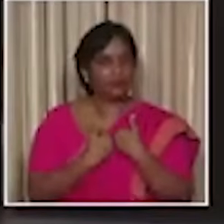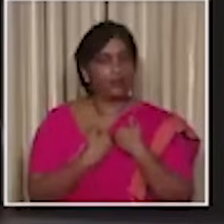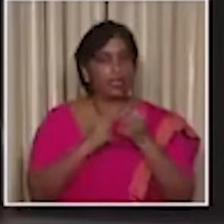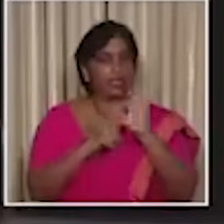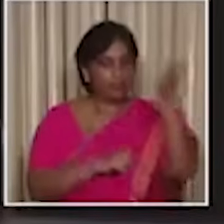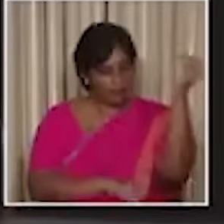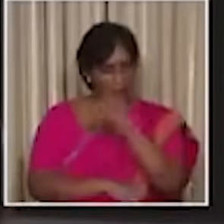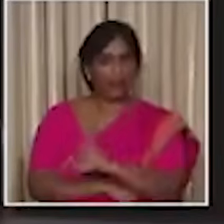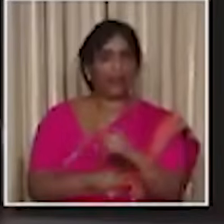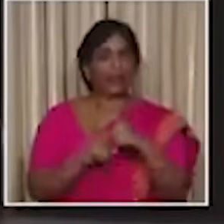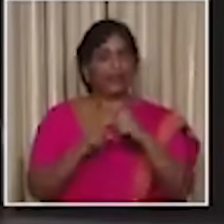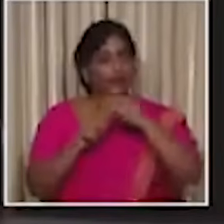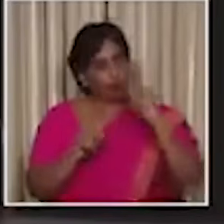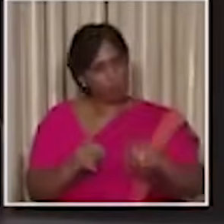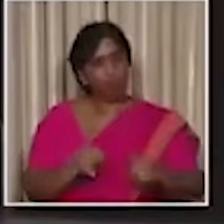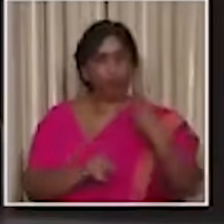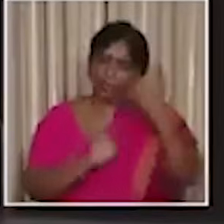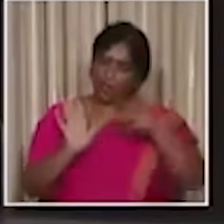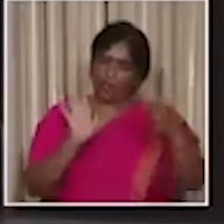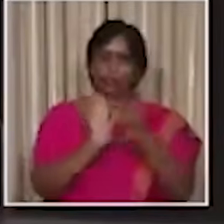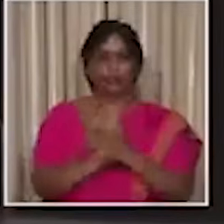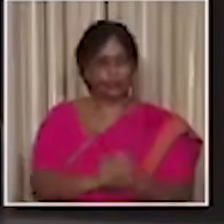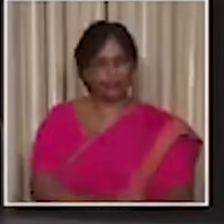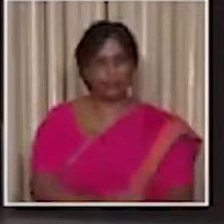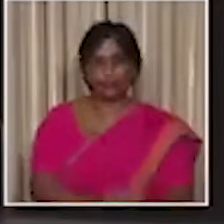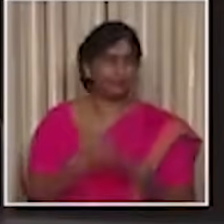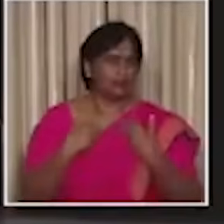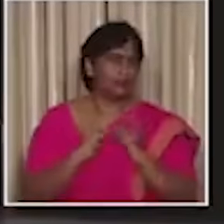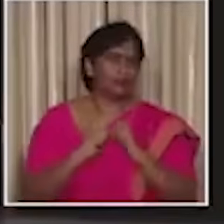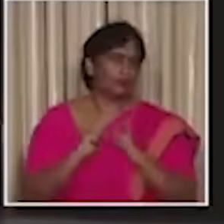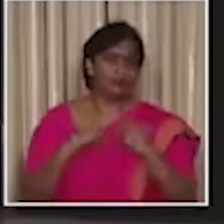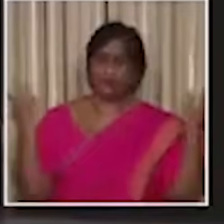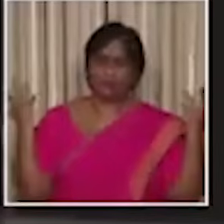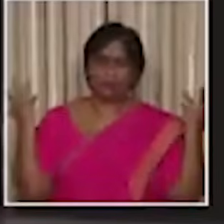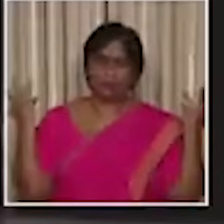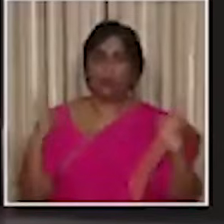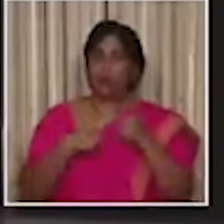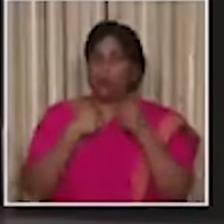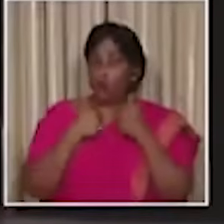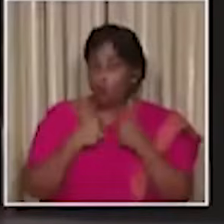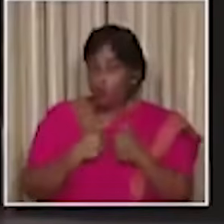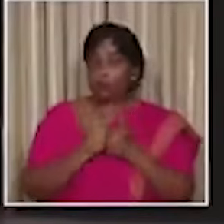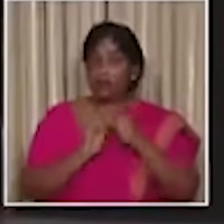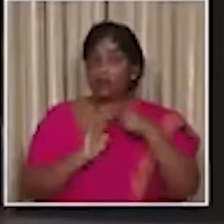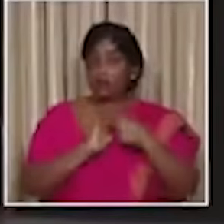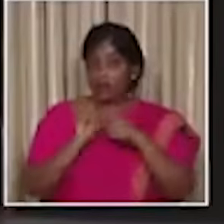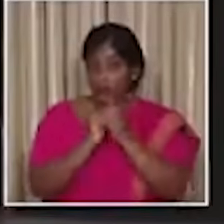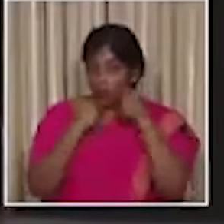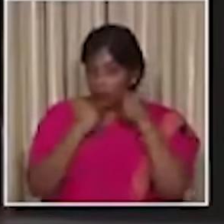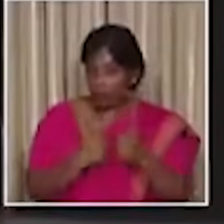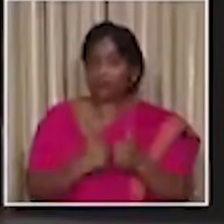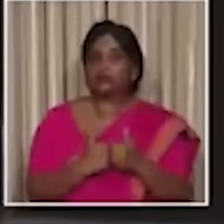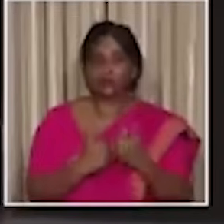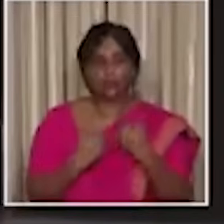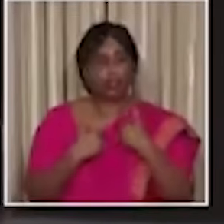කෙනෙක්. අධ්‍යක්ෂක මණ්ඩලයක් අපි දෙන්න කරමු. මට කිසි ප්‍රශ්නයක් නැහැ. මේක හොඳට වෙලා රටට මොන හරි වෙනවා නම්